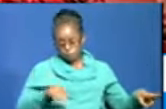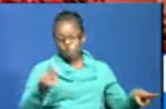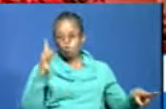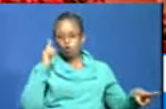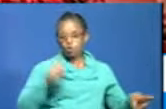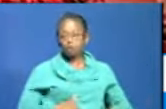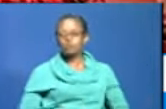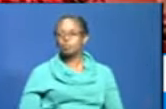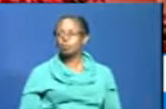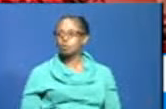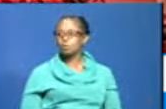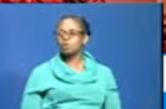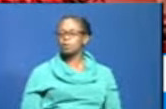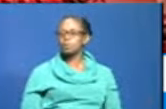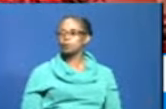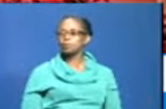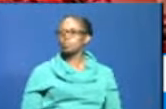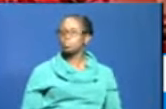mimi